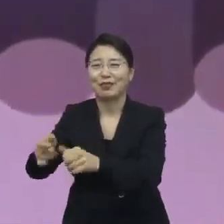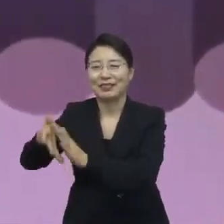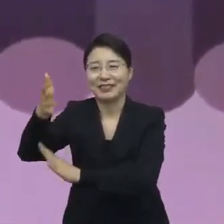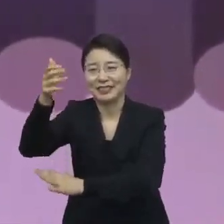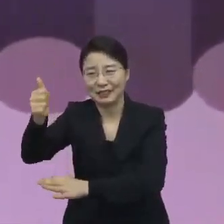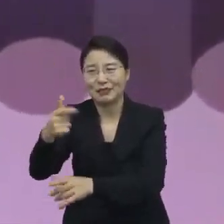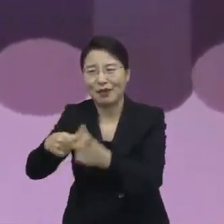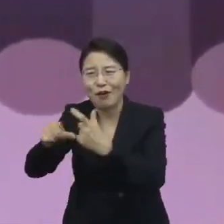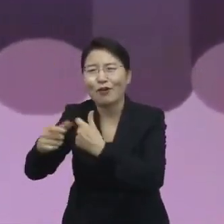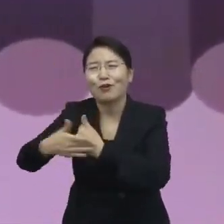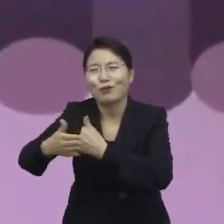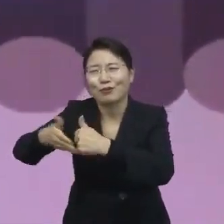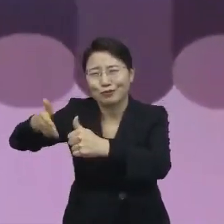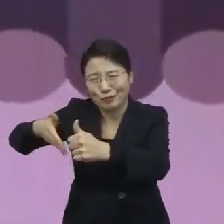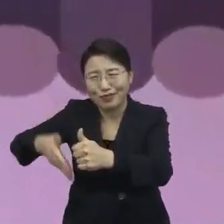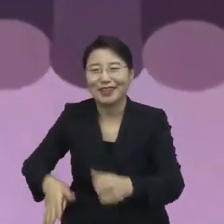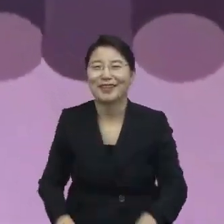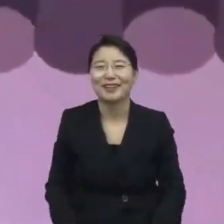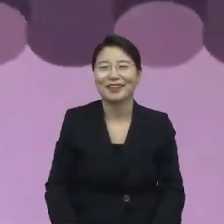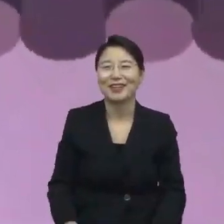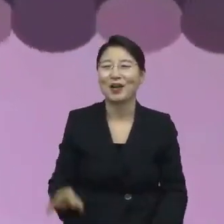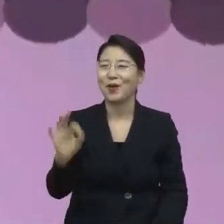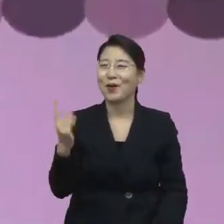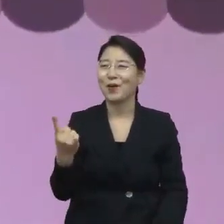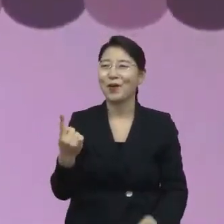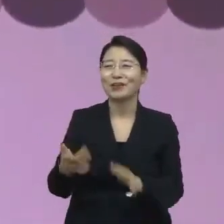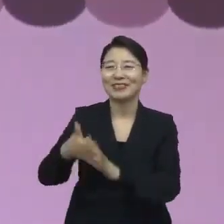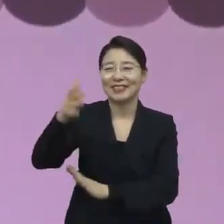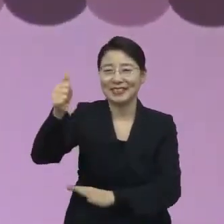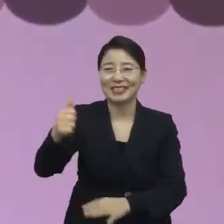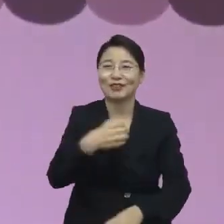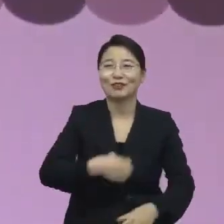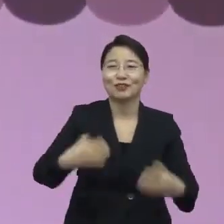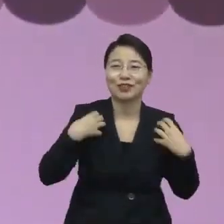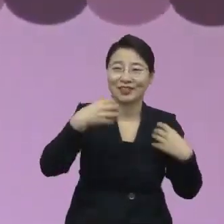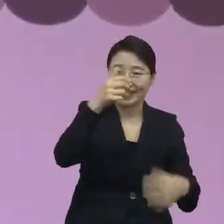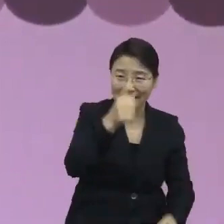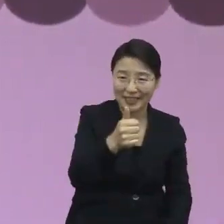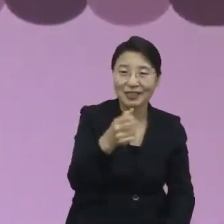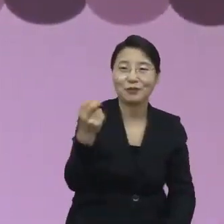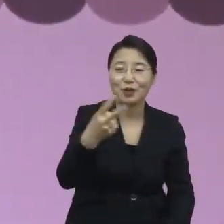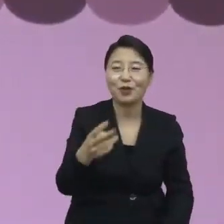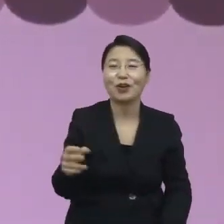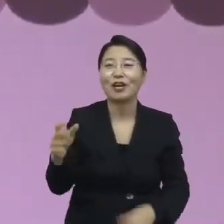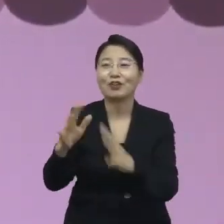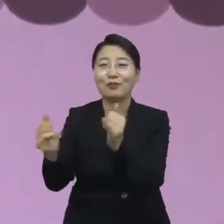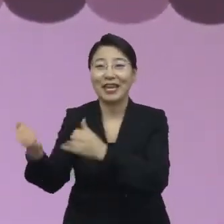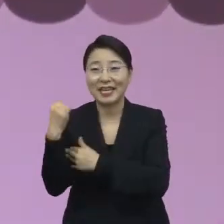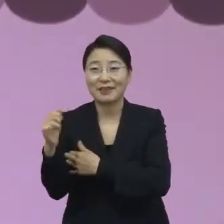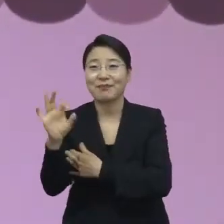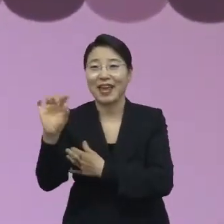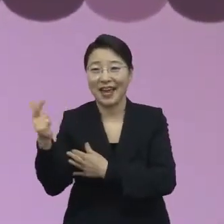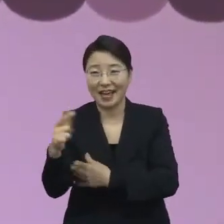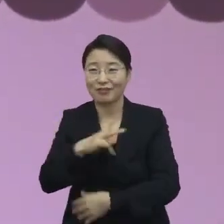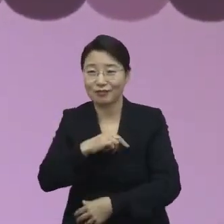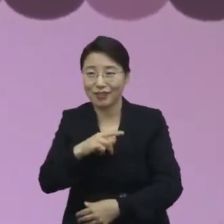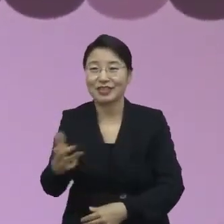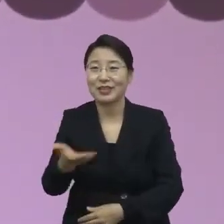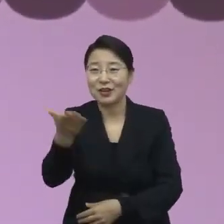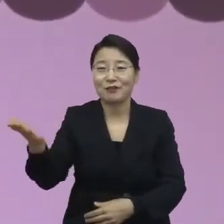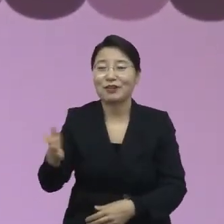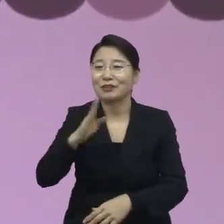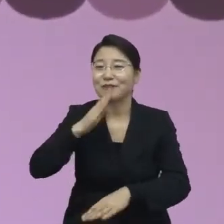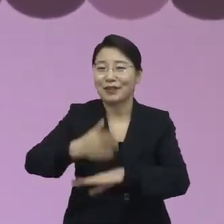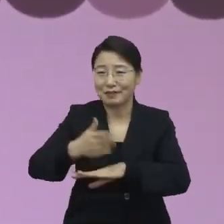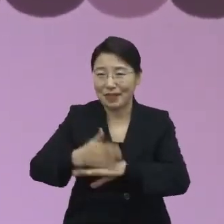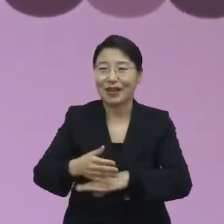애정 부탁드리겠습니다. 다시 한번 우리 오세훈 시장님과 이필용 구청장님 또 안규백 의원님께 뜨거운 박수 부탁드리고요. 우리 동대문구 주민 모든